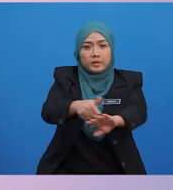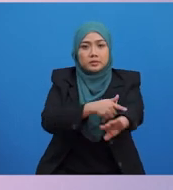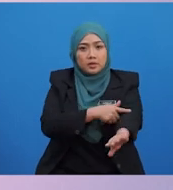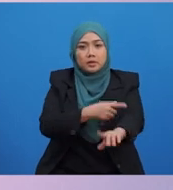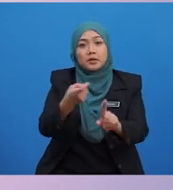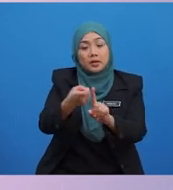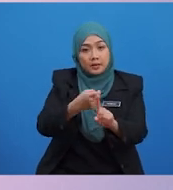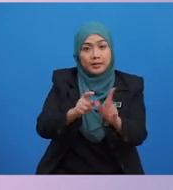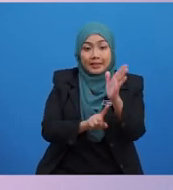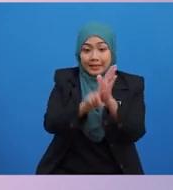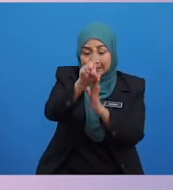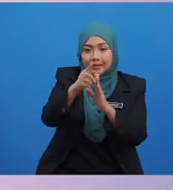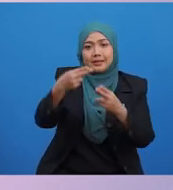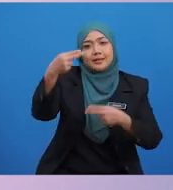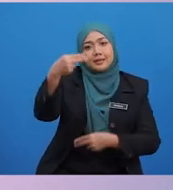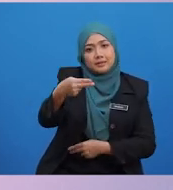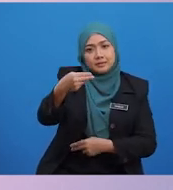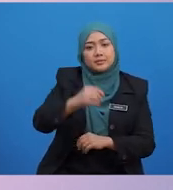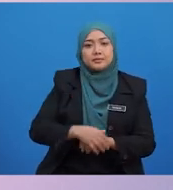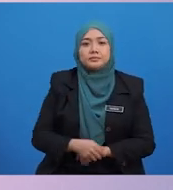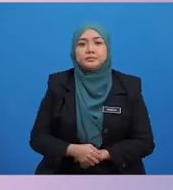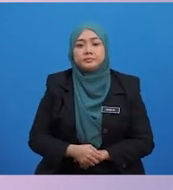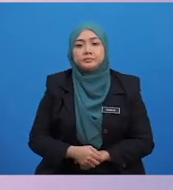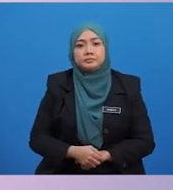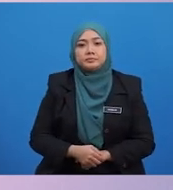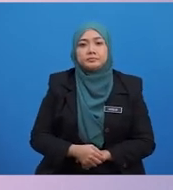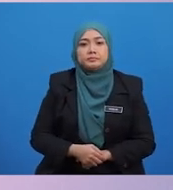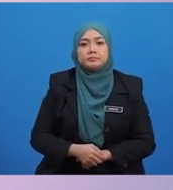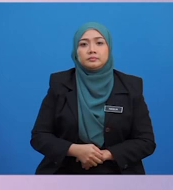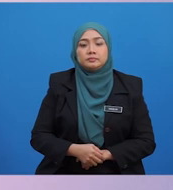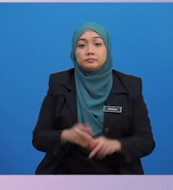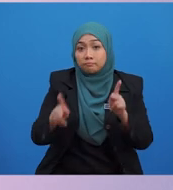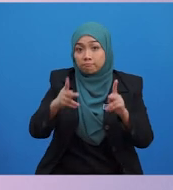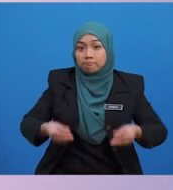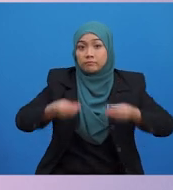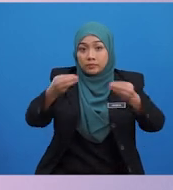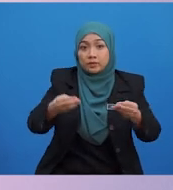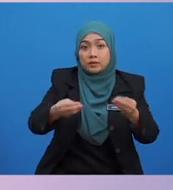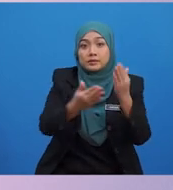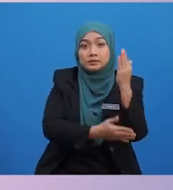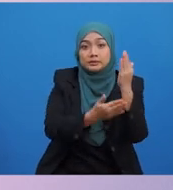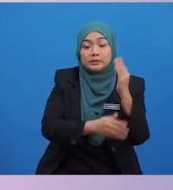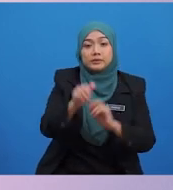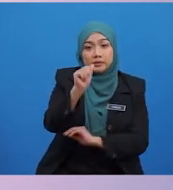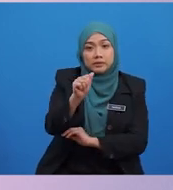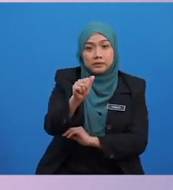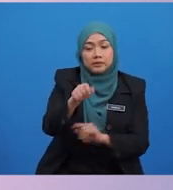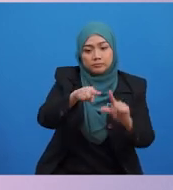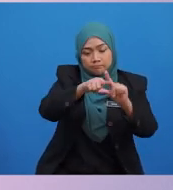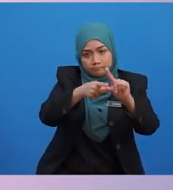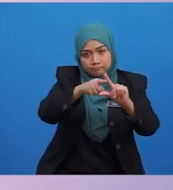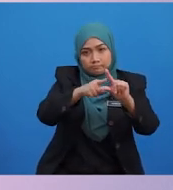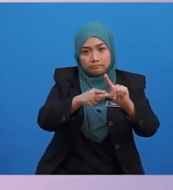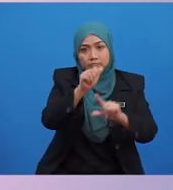tinggi Hedge sebagai contoh jika diberi sisi e&c dan sudut Cyrus